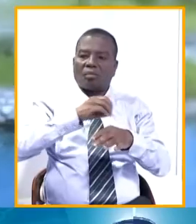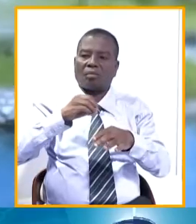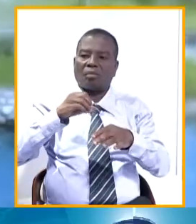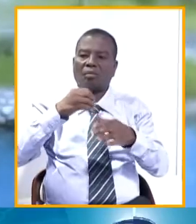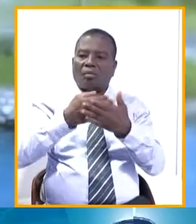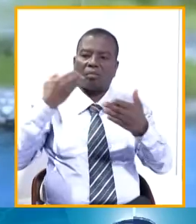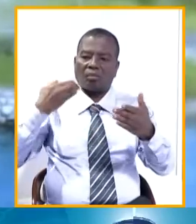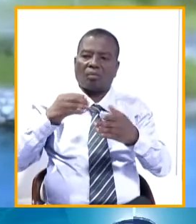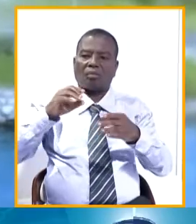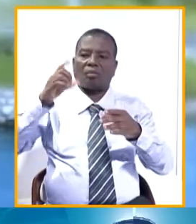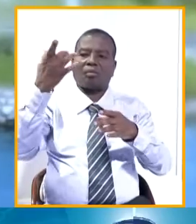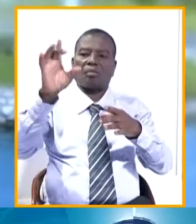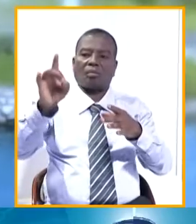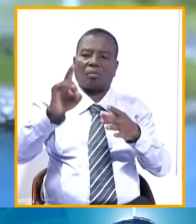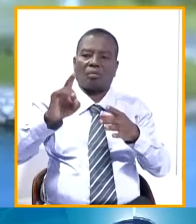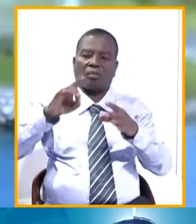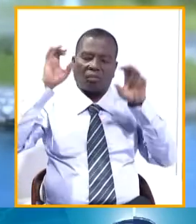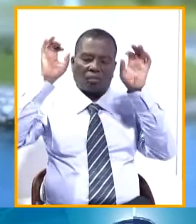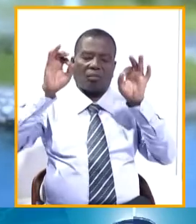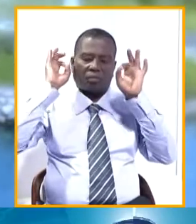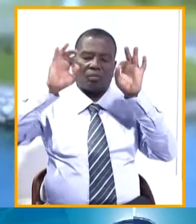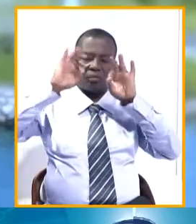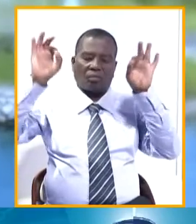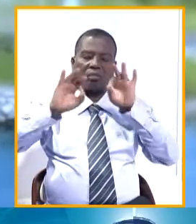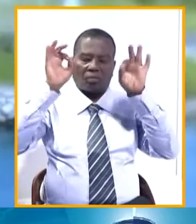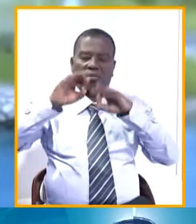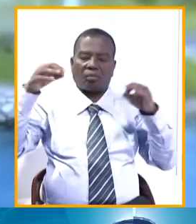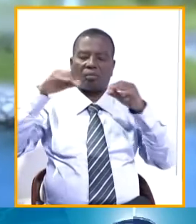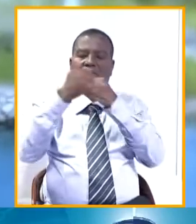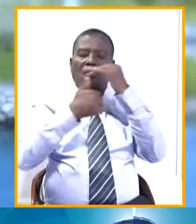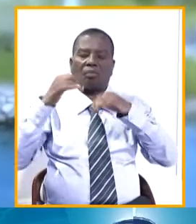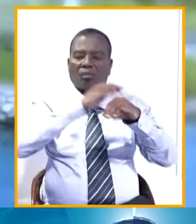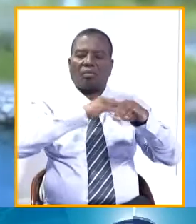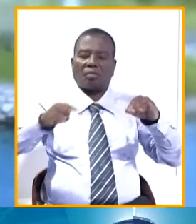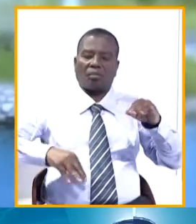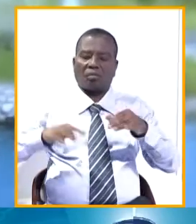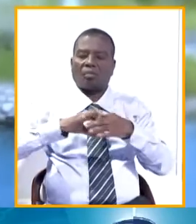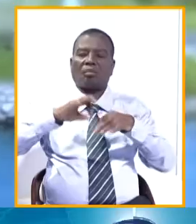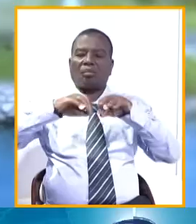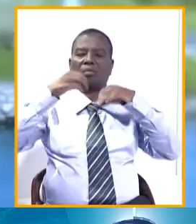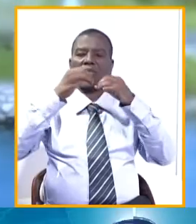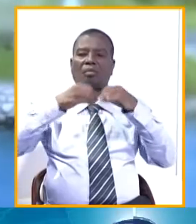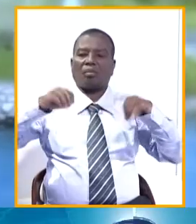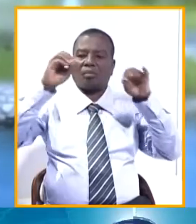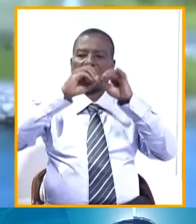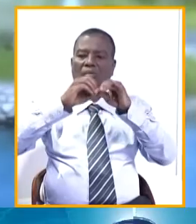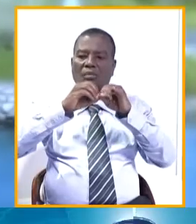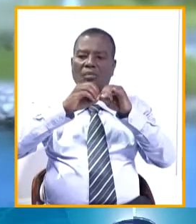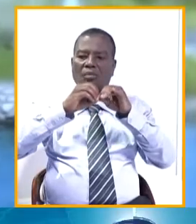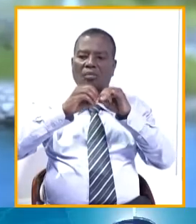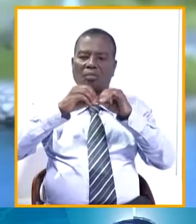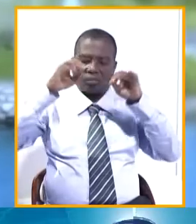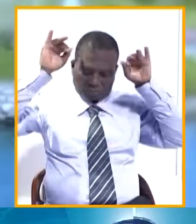la 17e conférence de l'Union parlementaire des pays membres de l'Organisation de la coopération